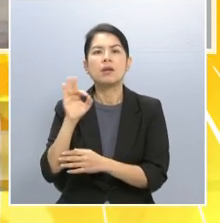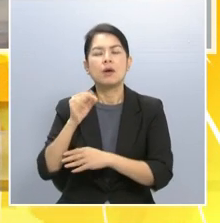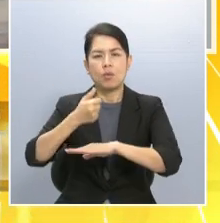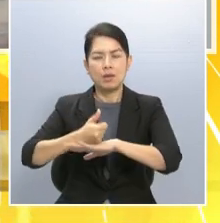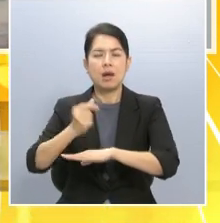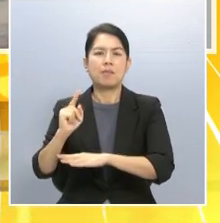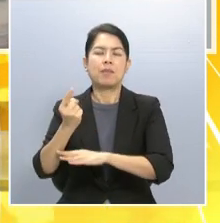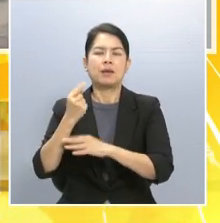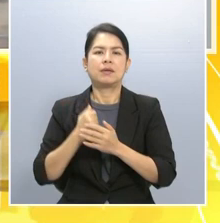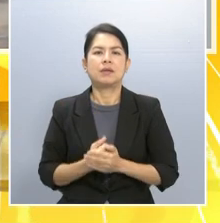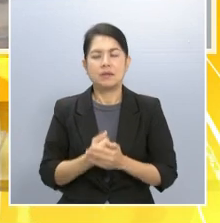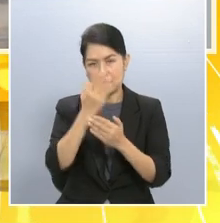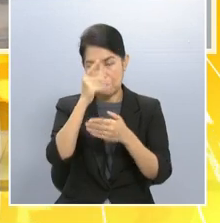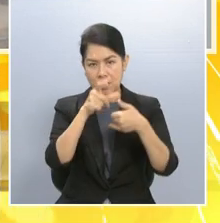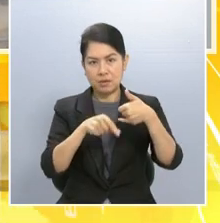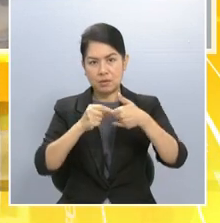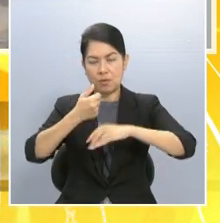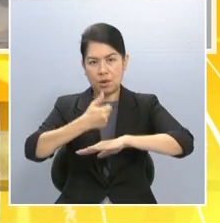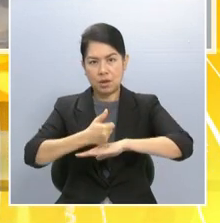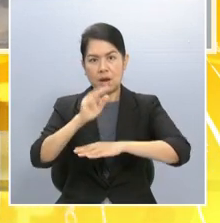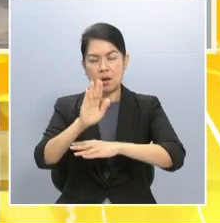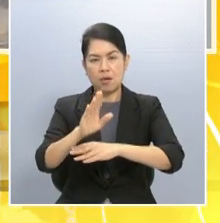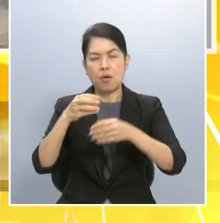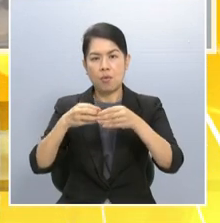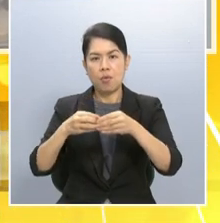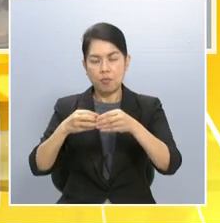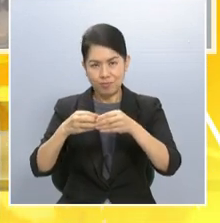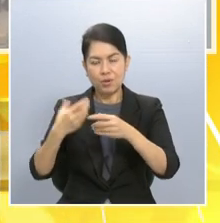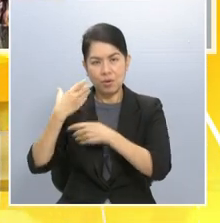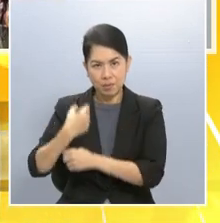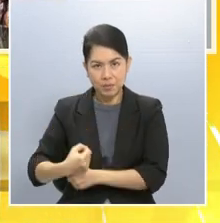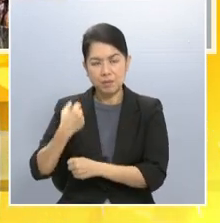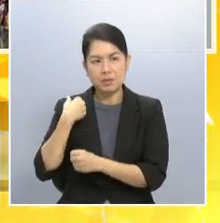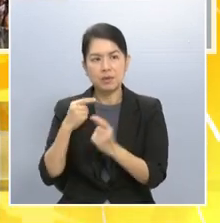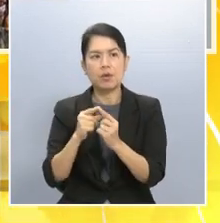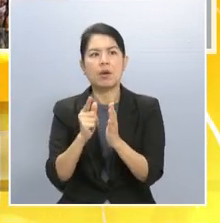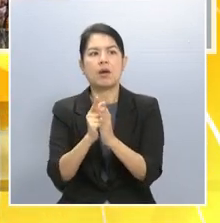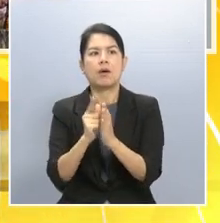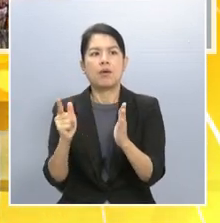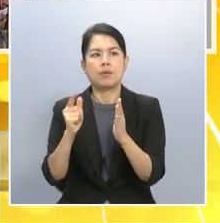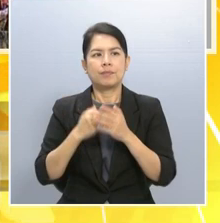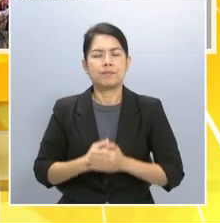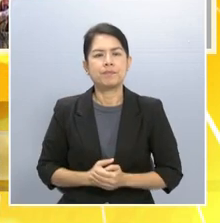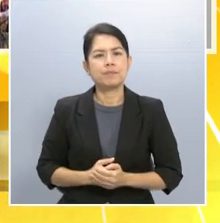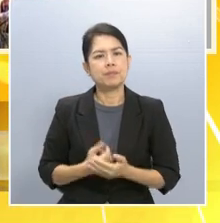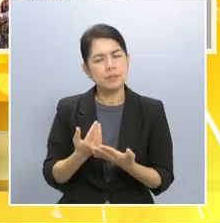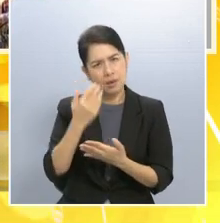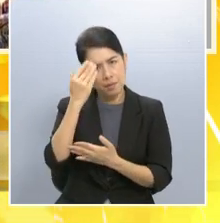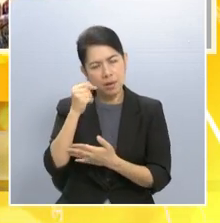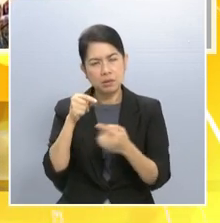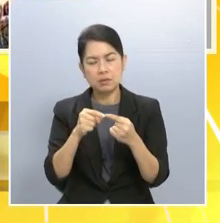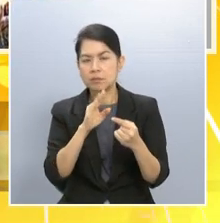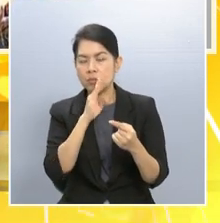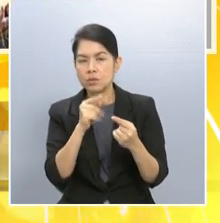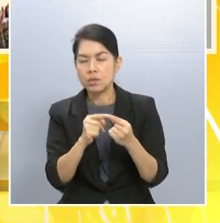และสนามวิเศษหัวหน้าพรรคลาออกแชร์ความรับผิดชอบกับผลการเลือกตั้งกัมพูชาเขาจะเกิดรวยขึ้นยังไง